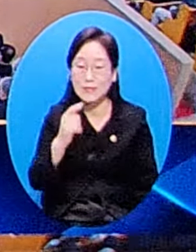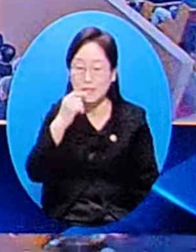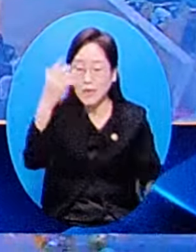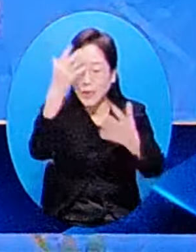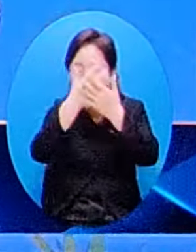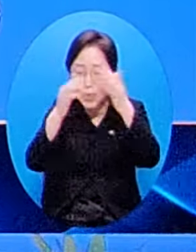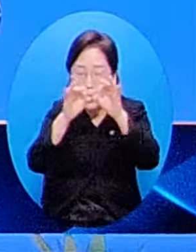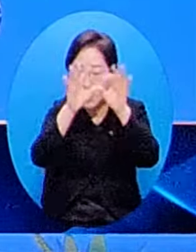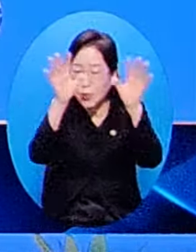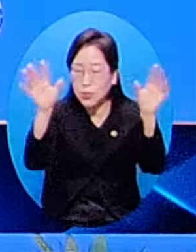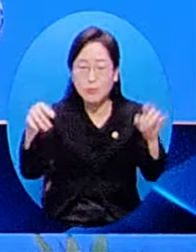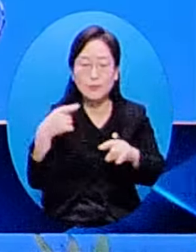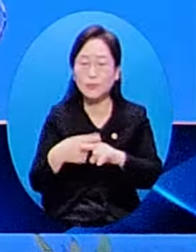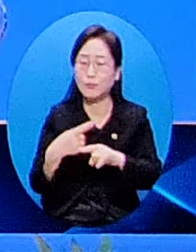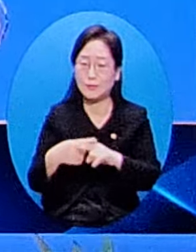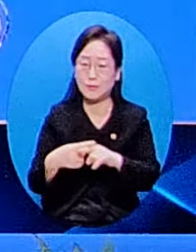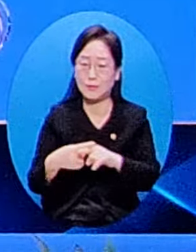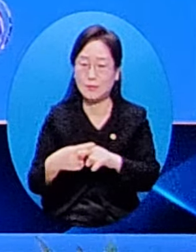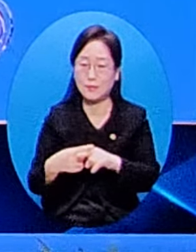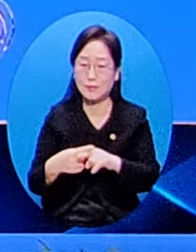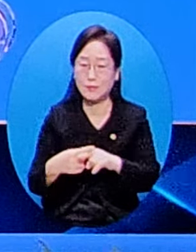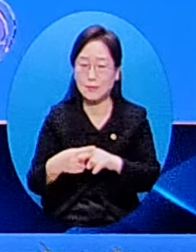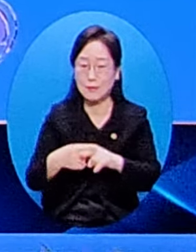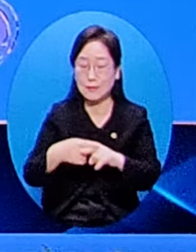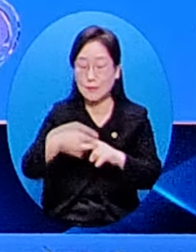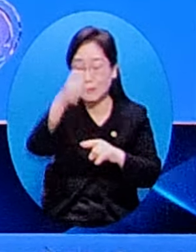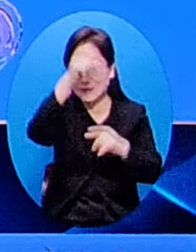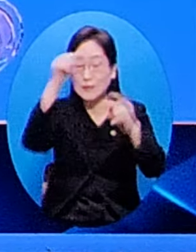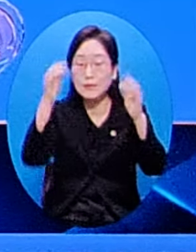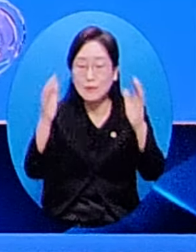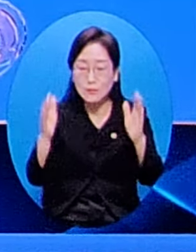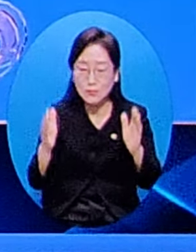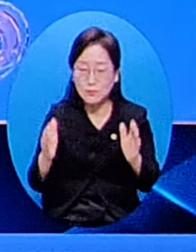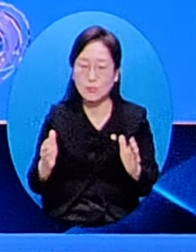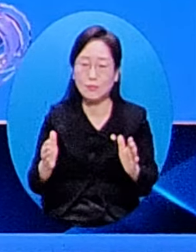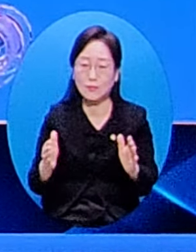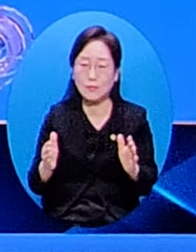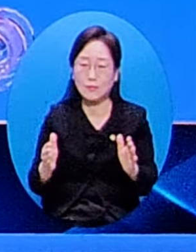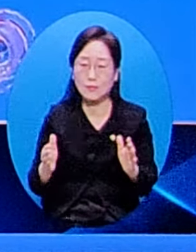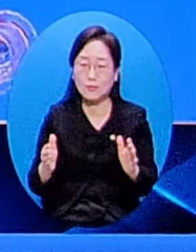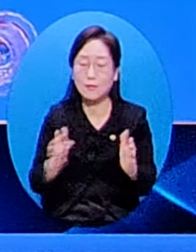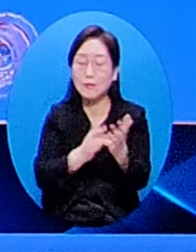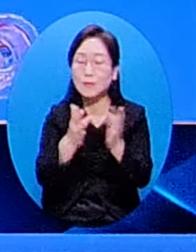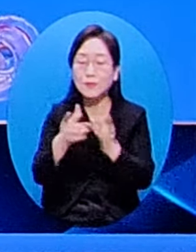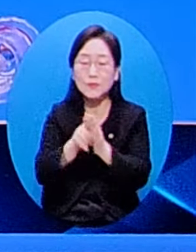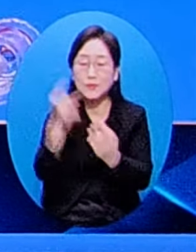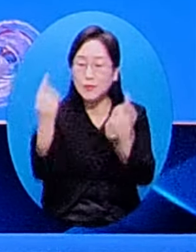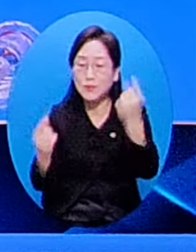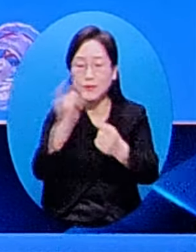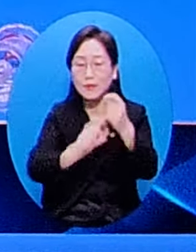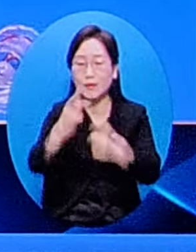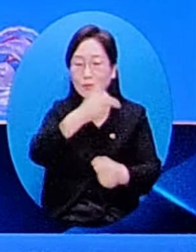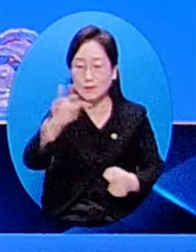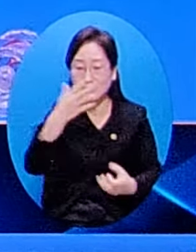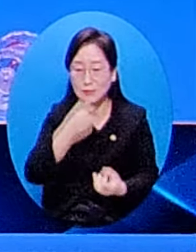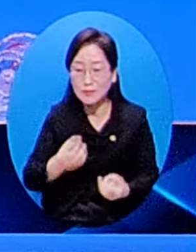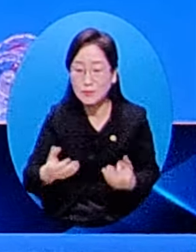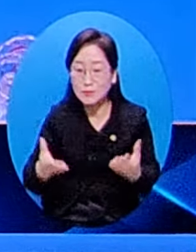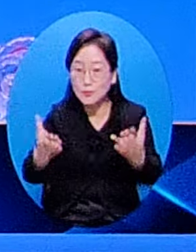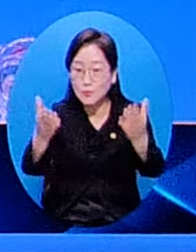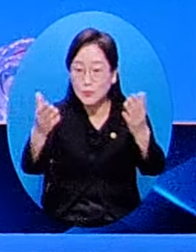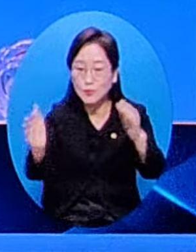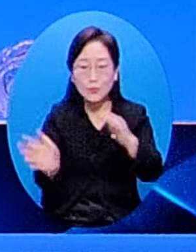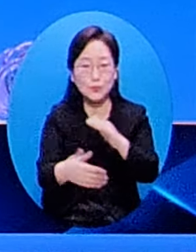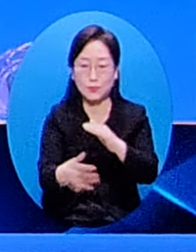있다 사라지는 안개니라. 아침 안개처럼 쉬 사라지는 인생길에서 예수를 믿는 것보다 더 큰